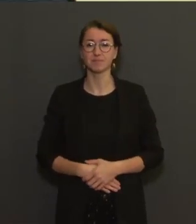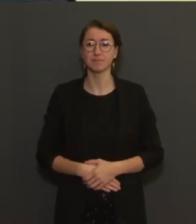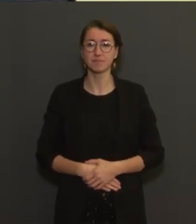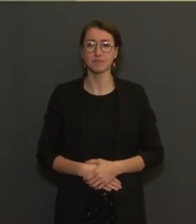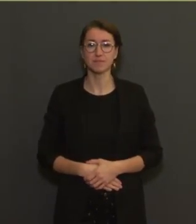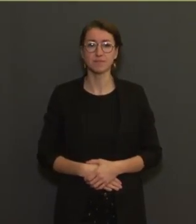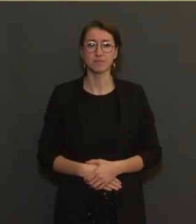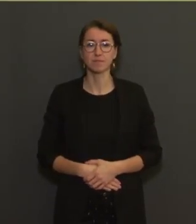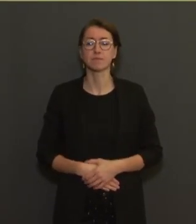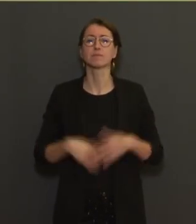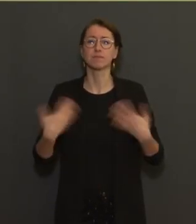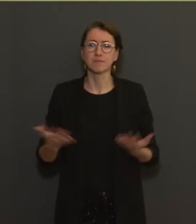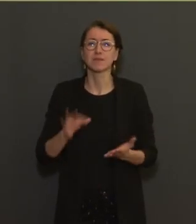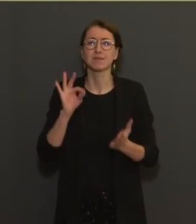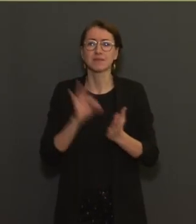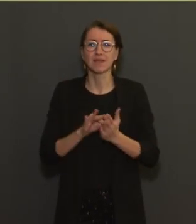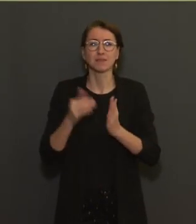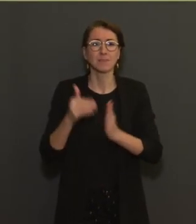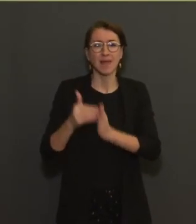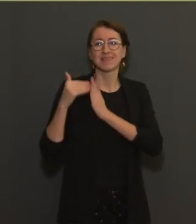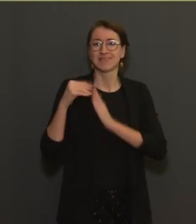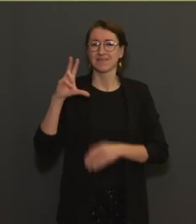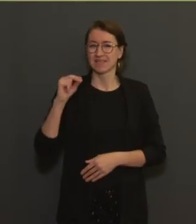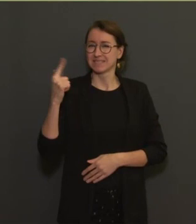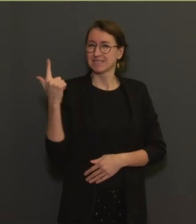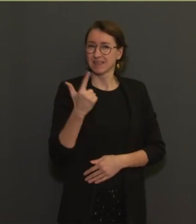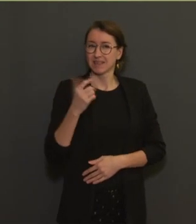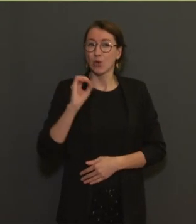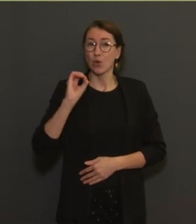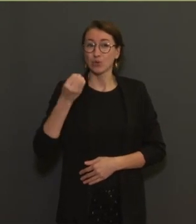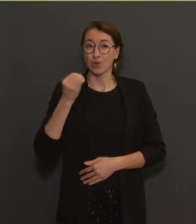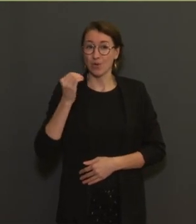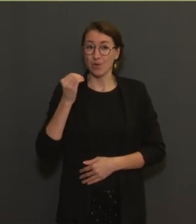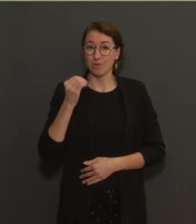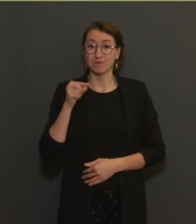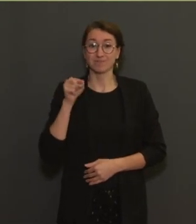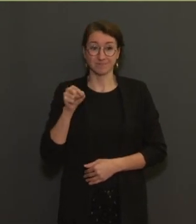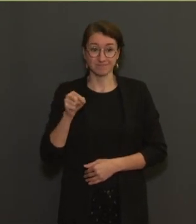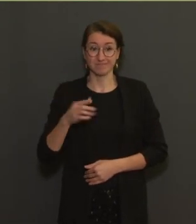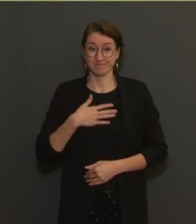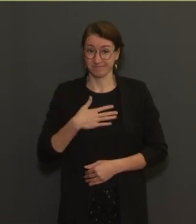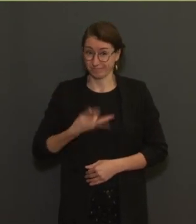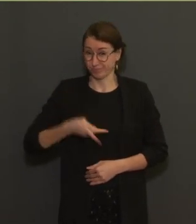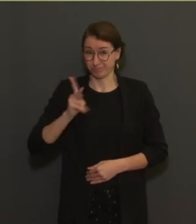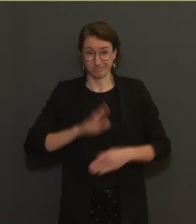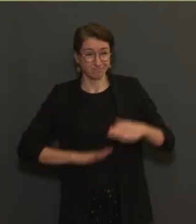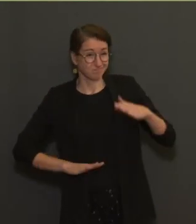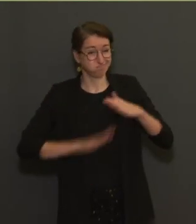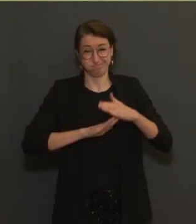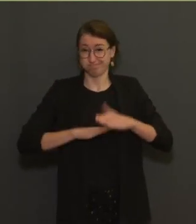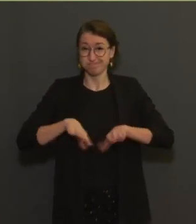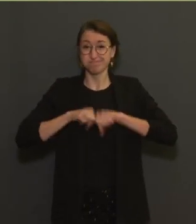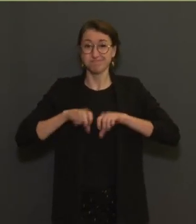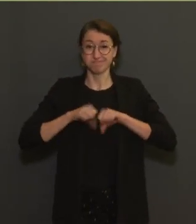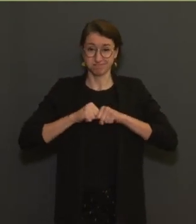Le mardi 27 octobre, c'est le jour où on a atteint malheureusement le taux le plus important de nouvelles infections depuis le début de la pandémie. En